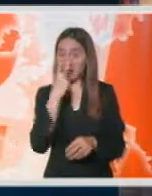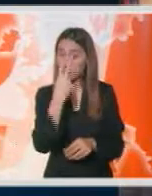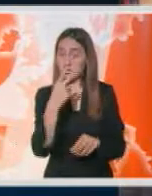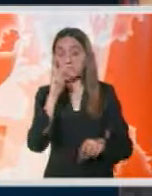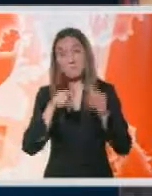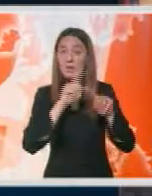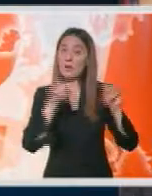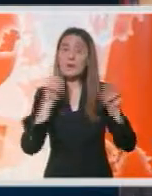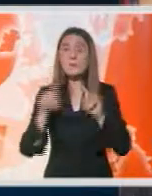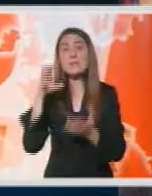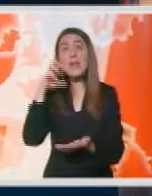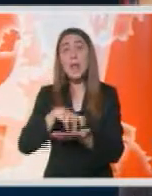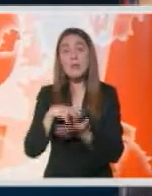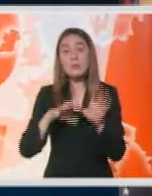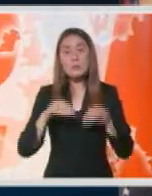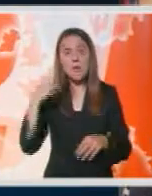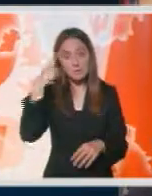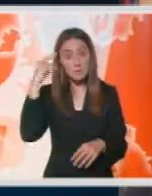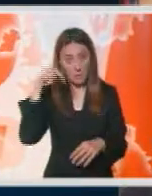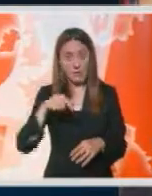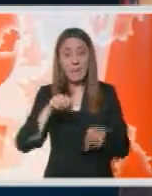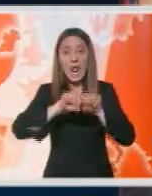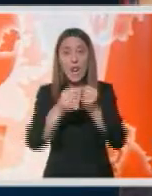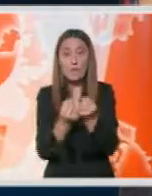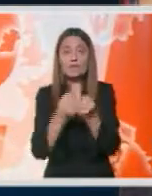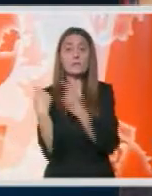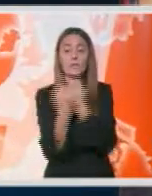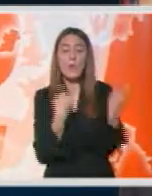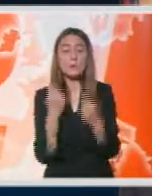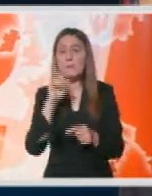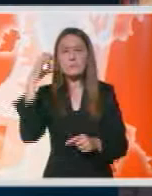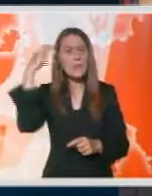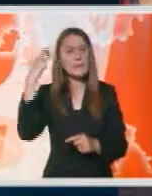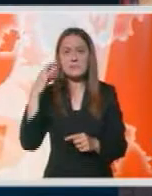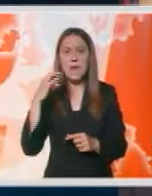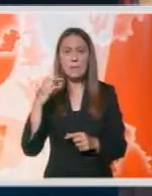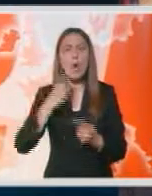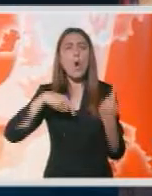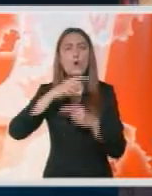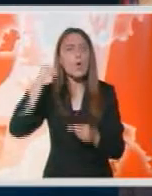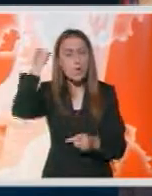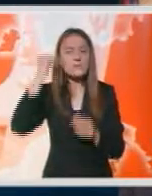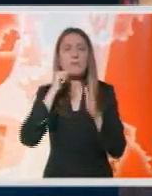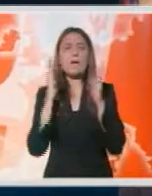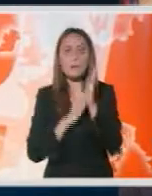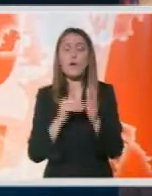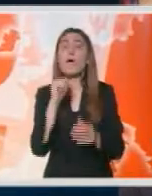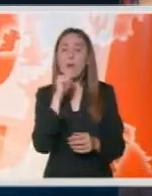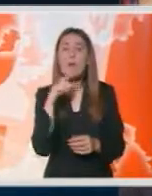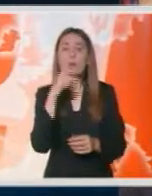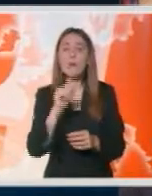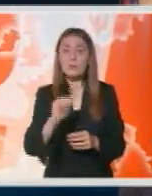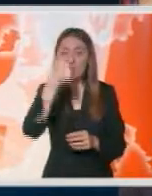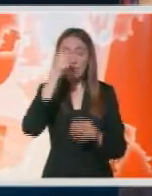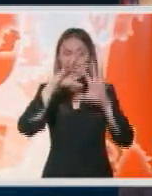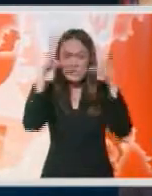vrstu republičkih izbora. S obzirom da će se ovde lomiti situacija, ne samo oko Kosova i Metohije, nego integriteta i